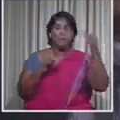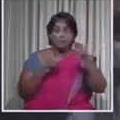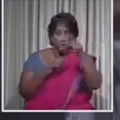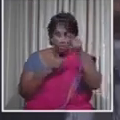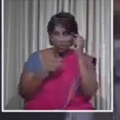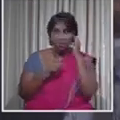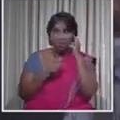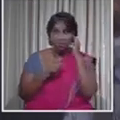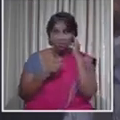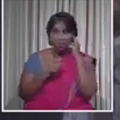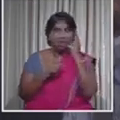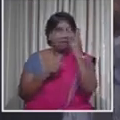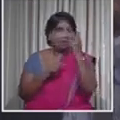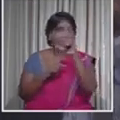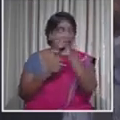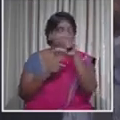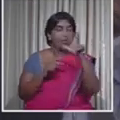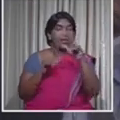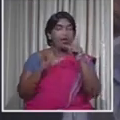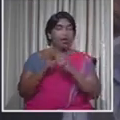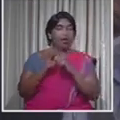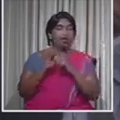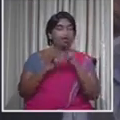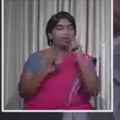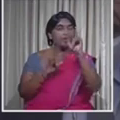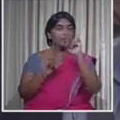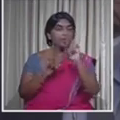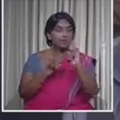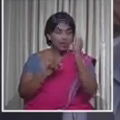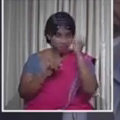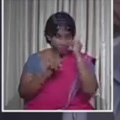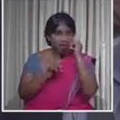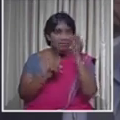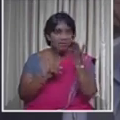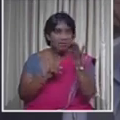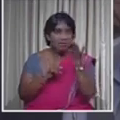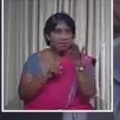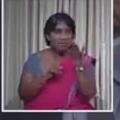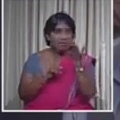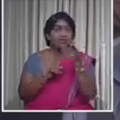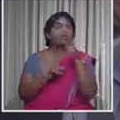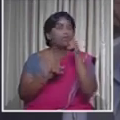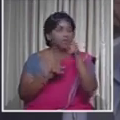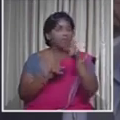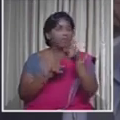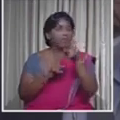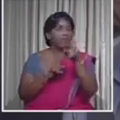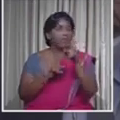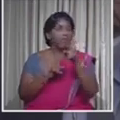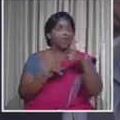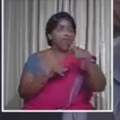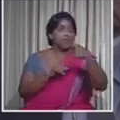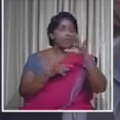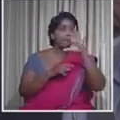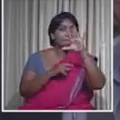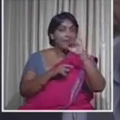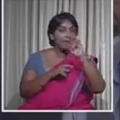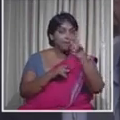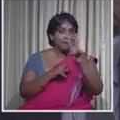දන්නවද? 2018 10යි 26 දන්නවද වෙච්ච දේ? ඒ තමයි දවස් 52